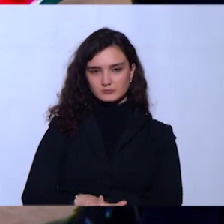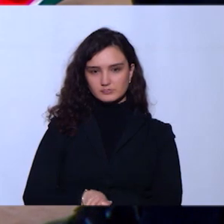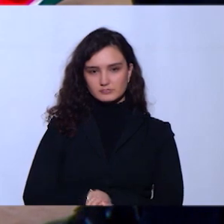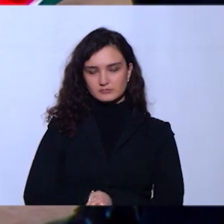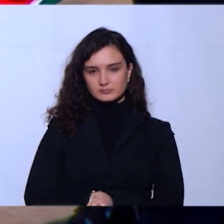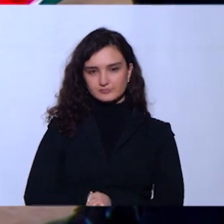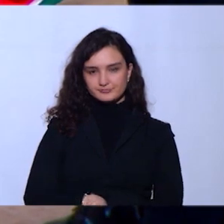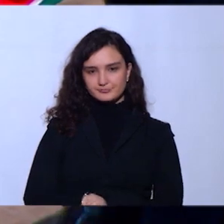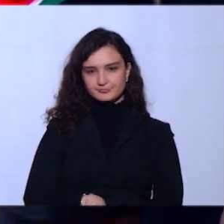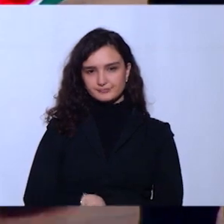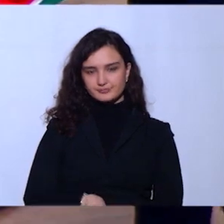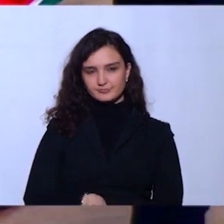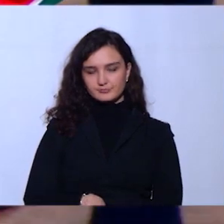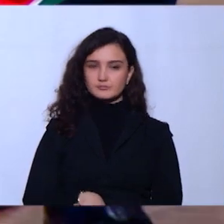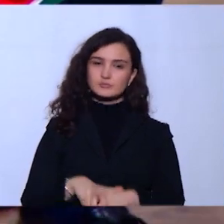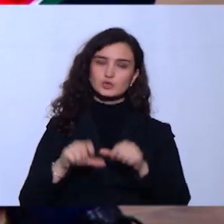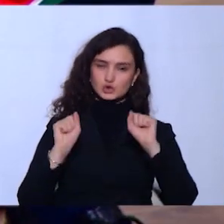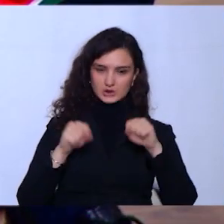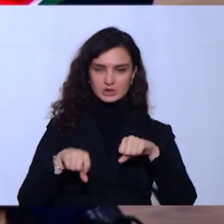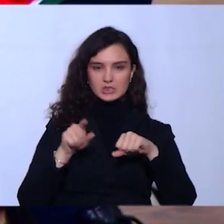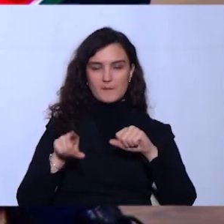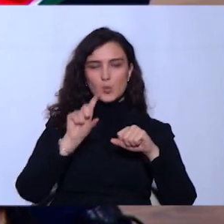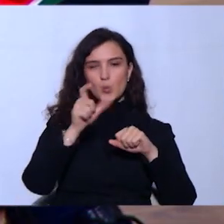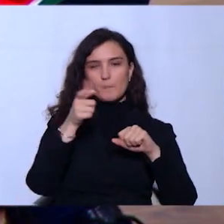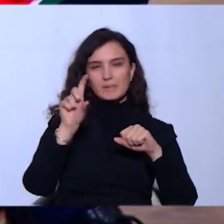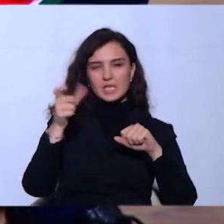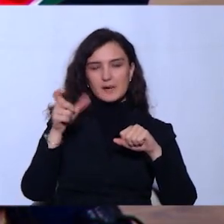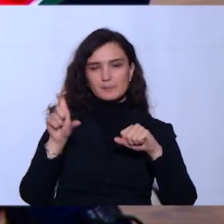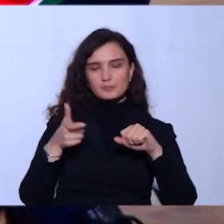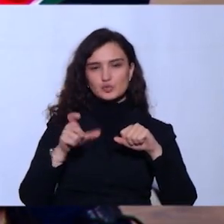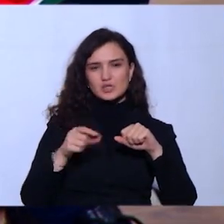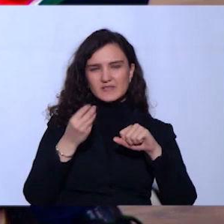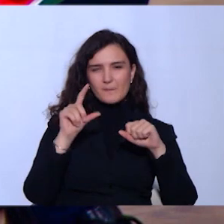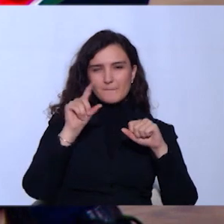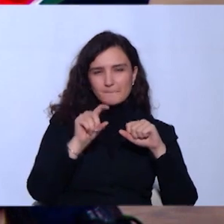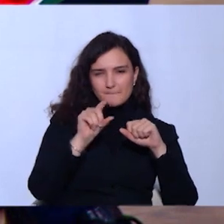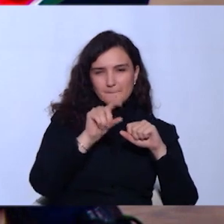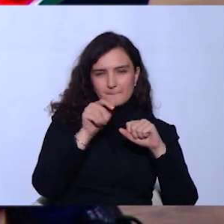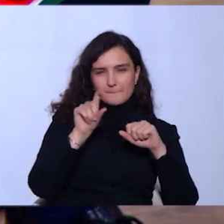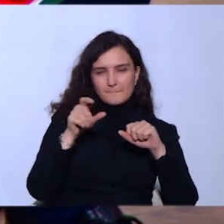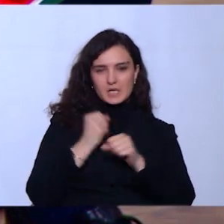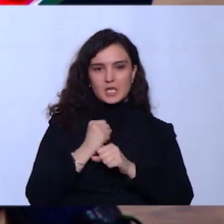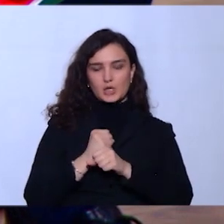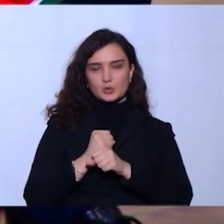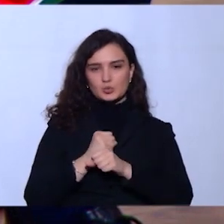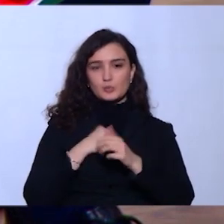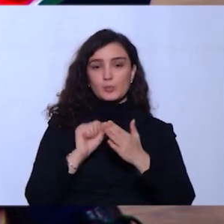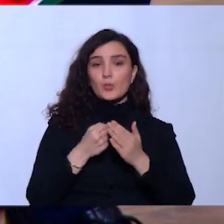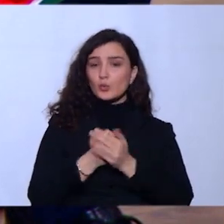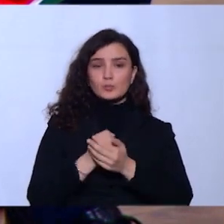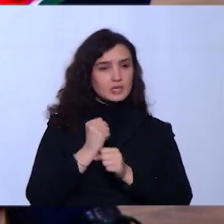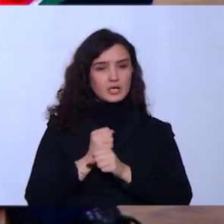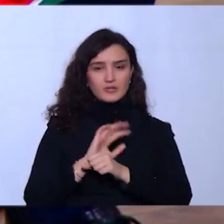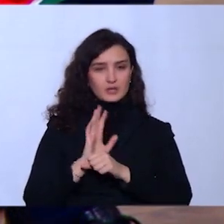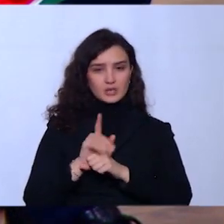იცით ახლა შეგიძლიათ აი ამ კუბიკებში კიდევ პატარა რაღაცები ჩასვათ. მე ბოლომდე არ